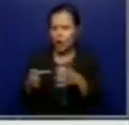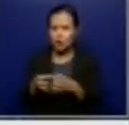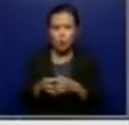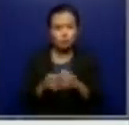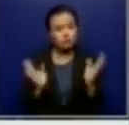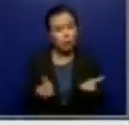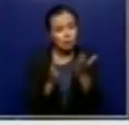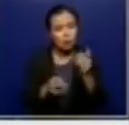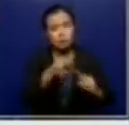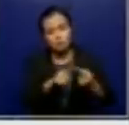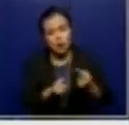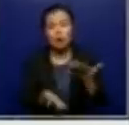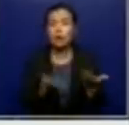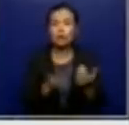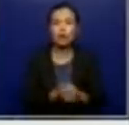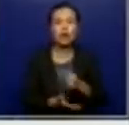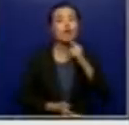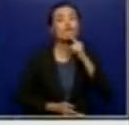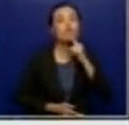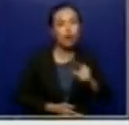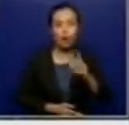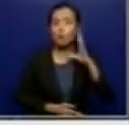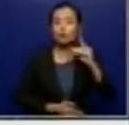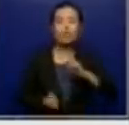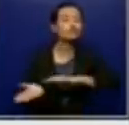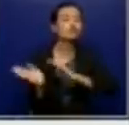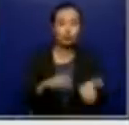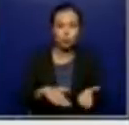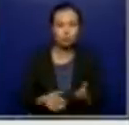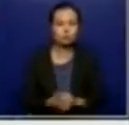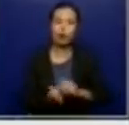แล้วเนี่ยผมเรียกร้องให้ยุบสภาพรุ่งนี้เลยครับ